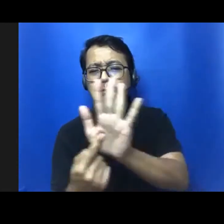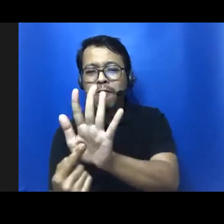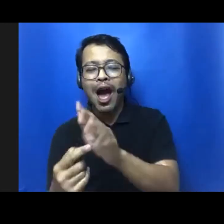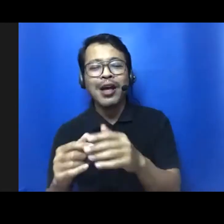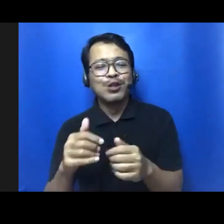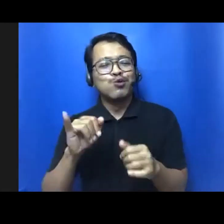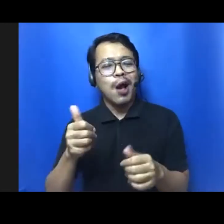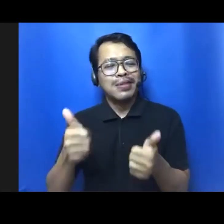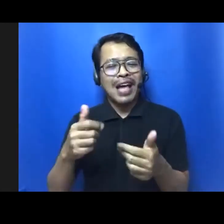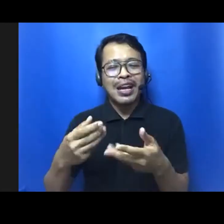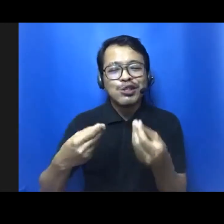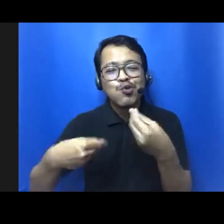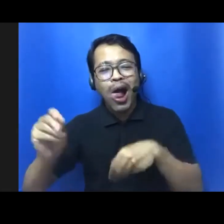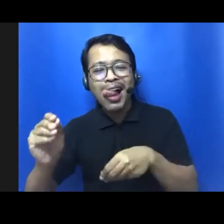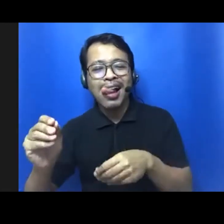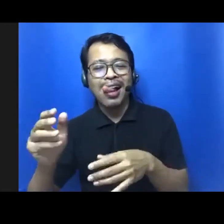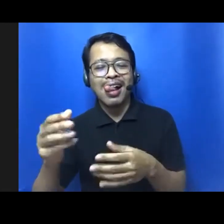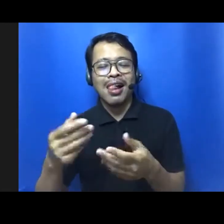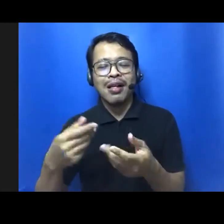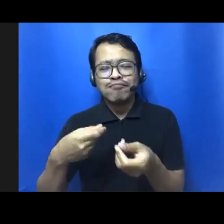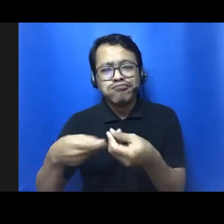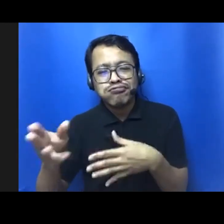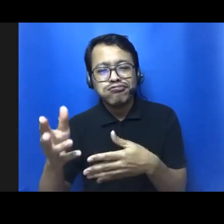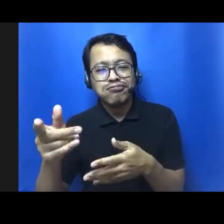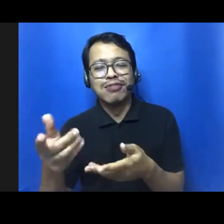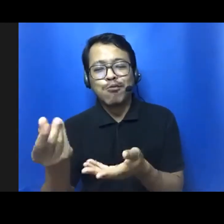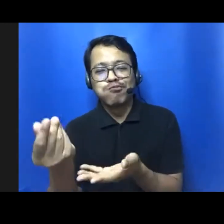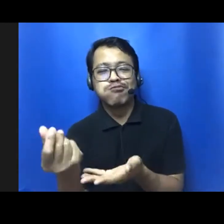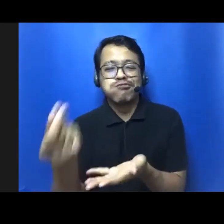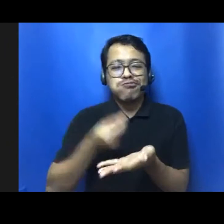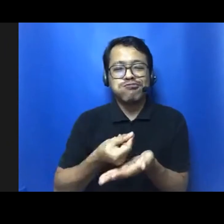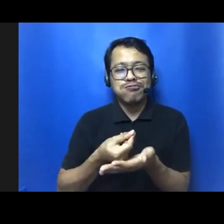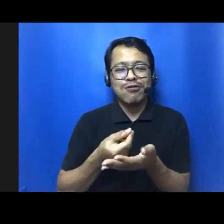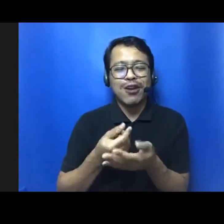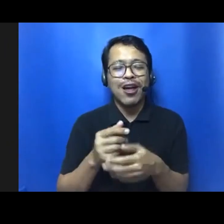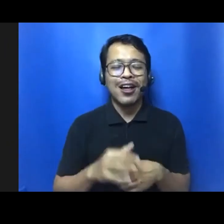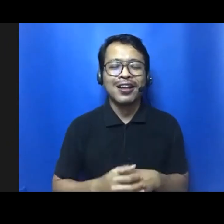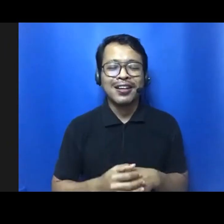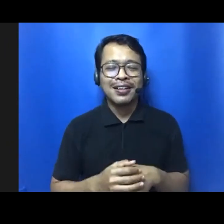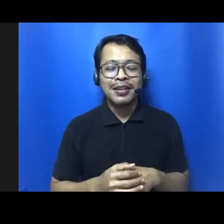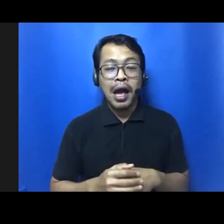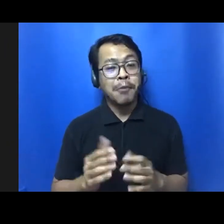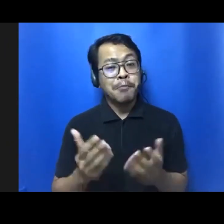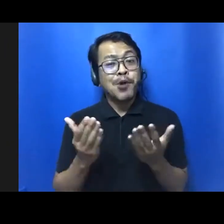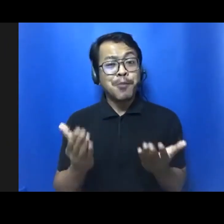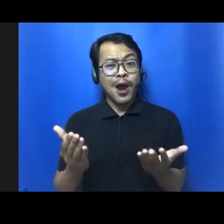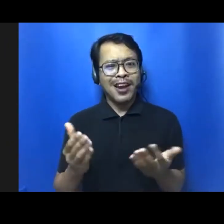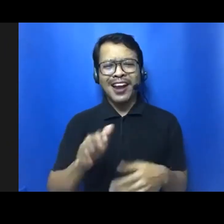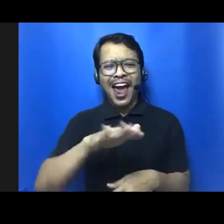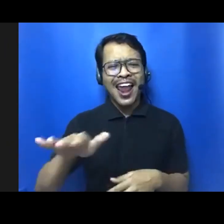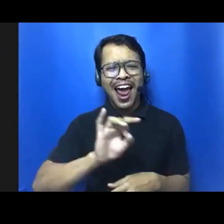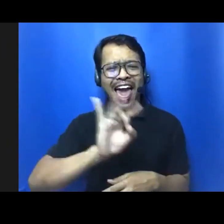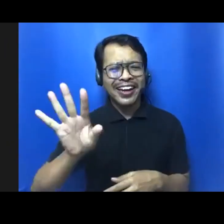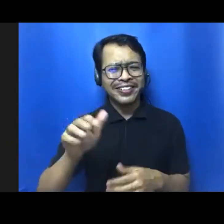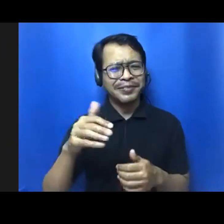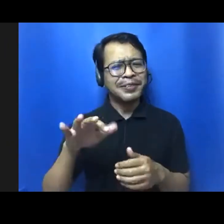dengan harga yang cukup baik bagi mereka. Ya, ini mudah-mudahan menjadi semangat bagi anak-anak